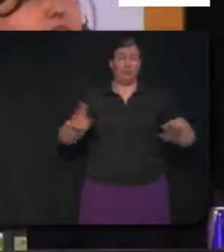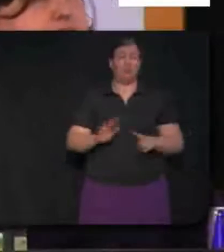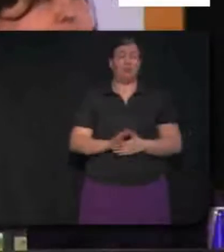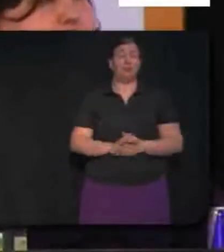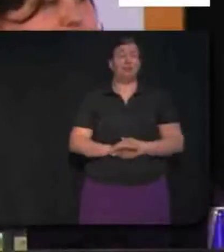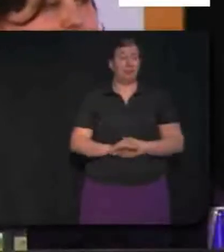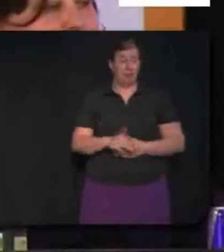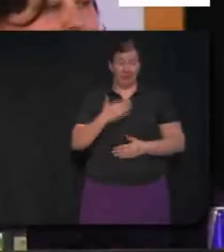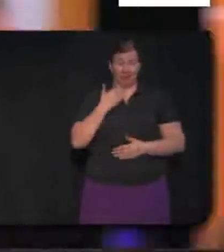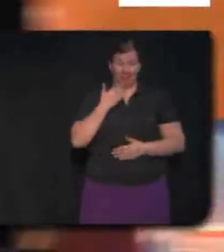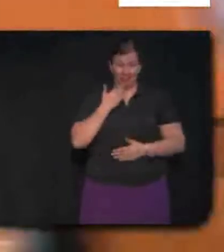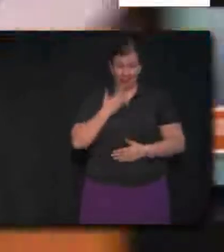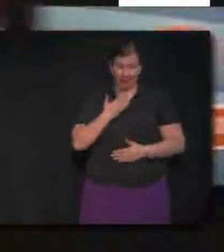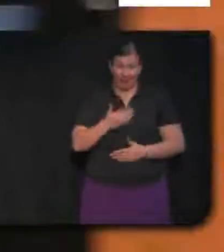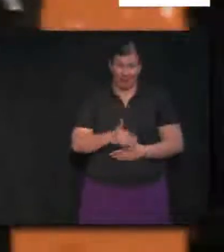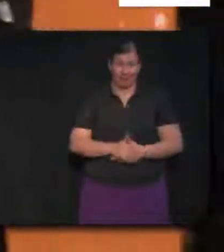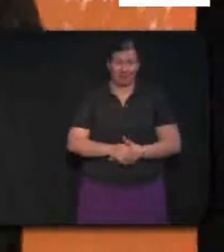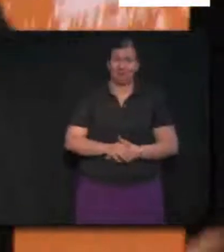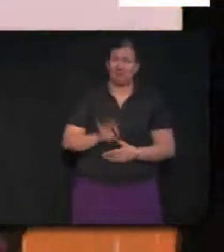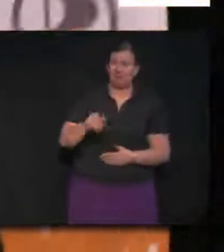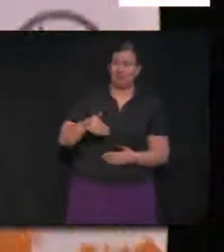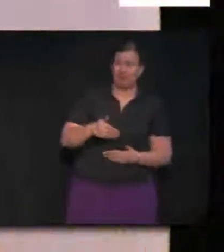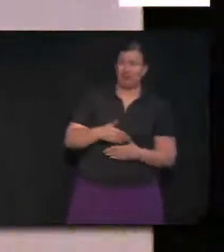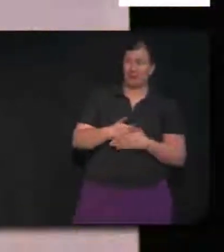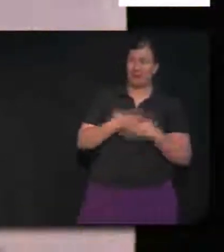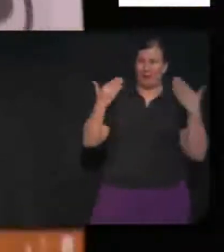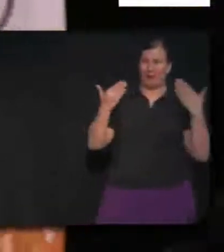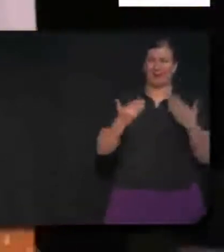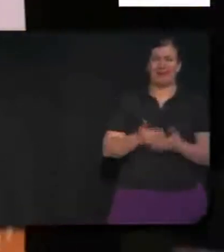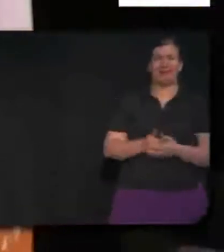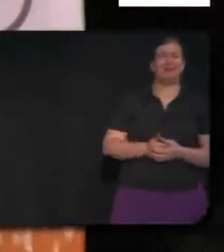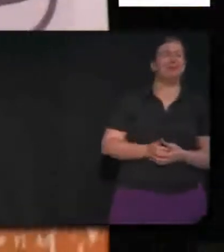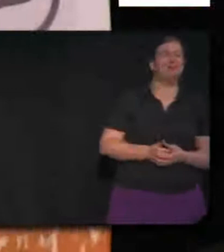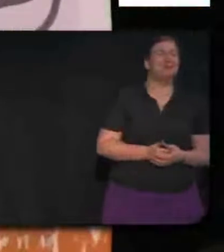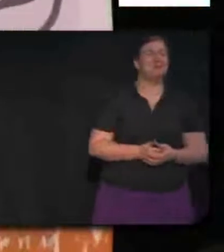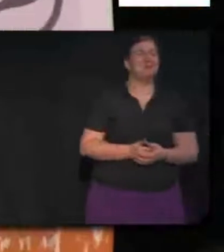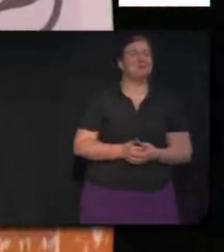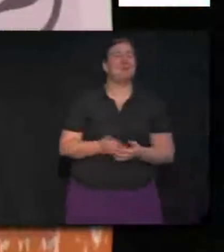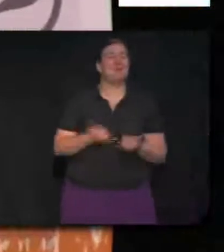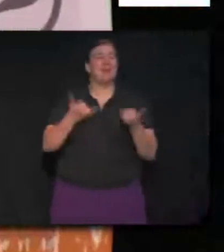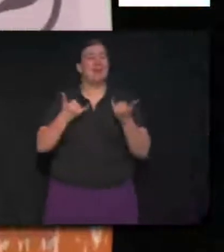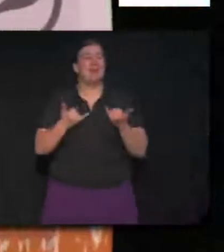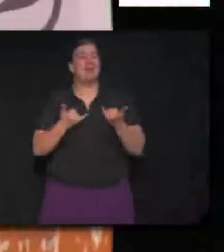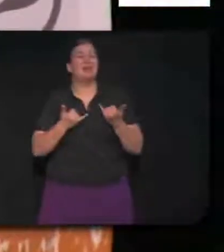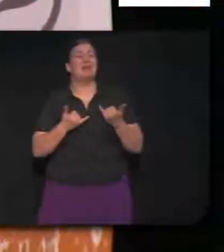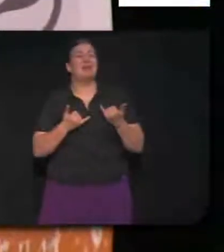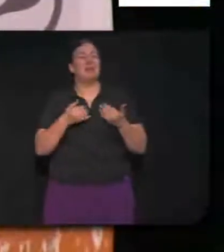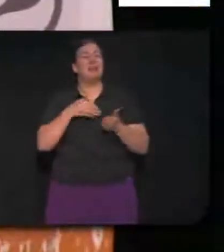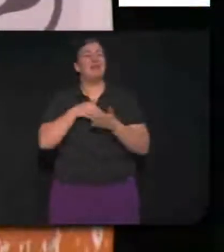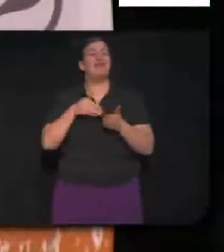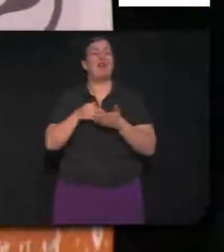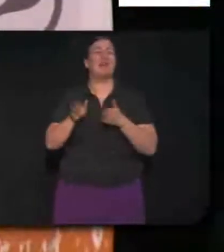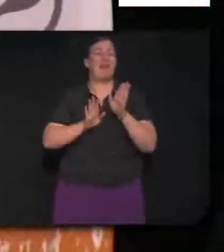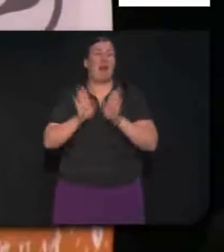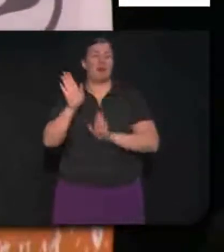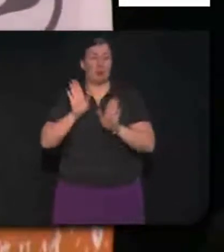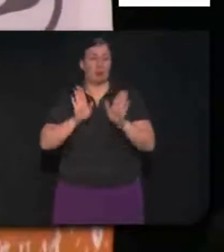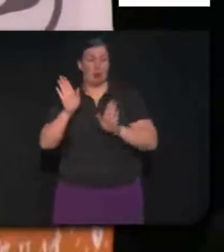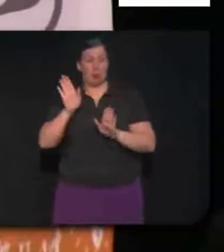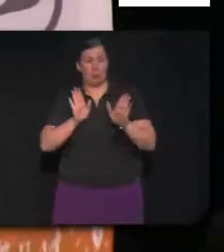danke guten Morgen wir kommen jetzt zu einer weiteren Abstimmung